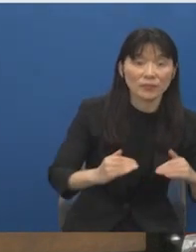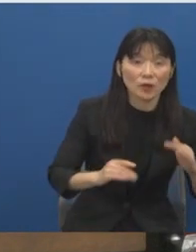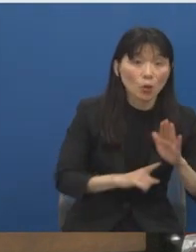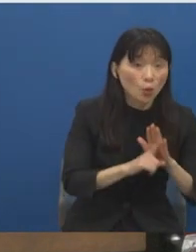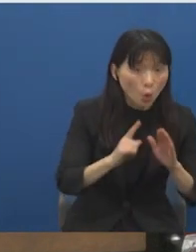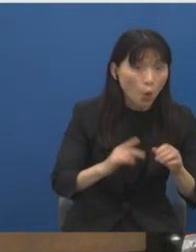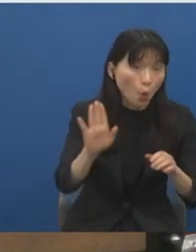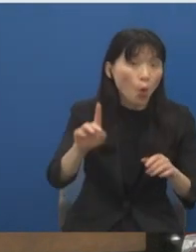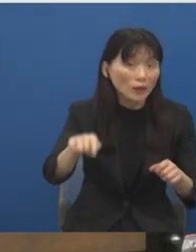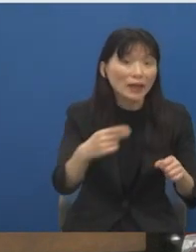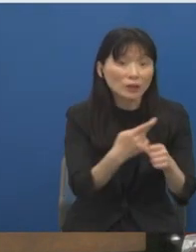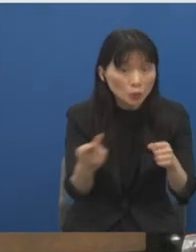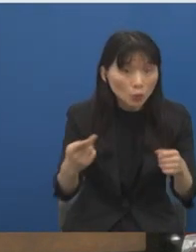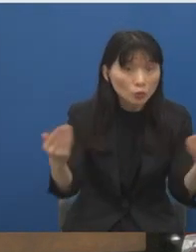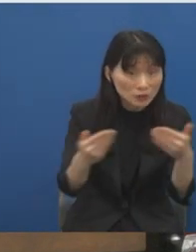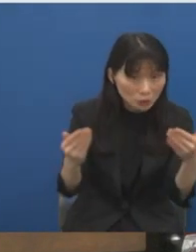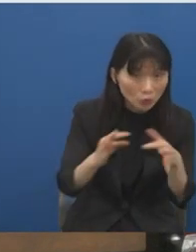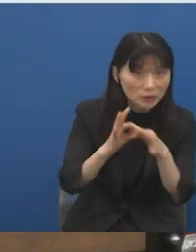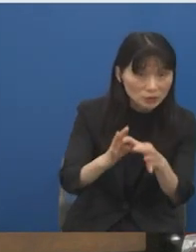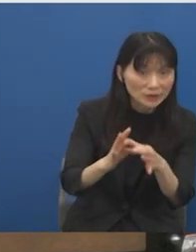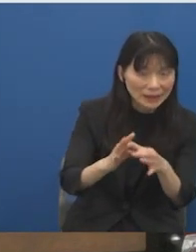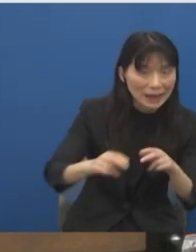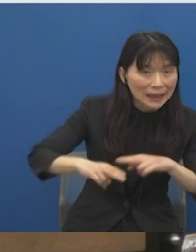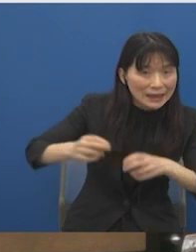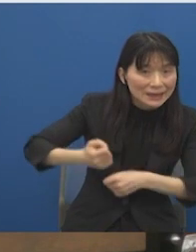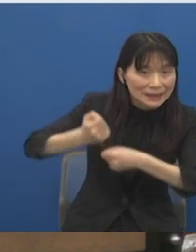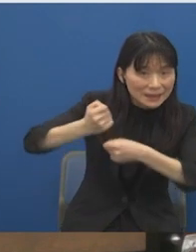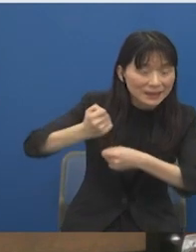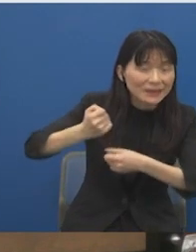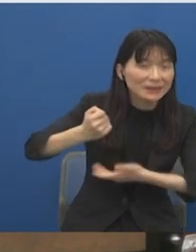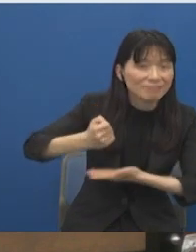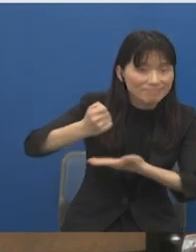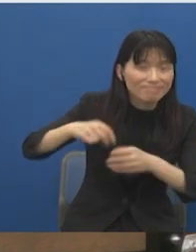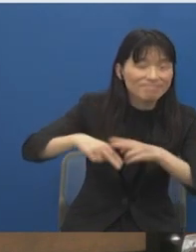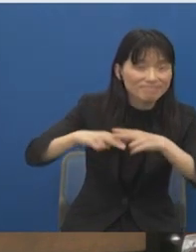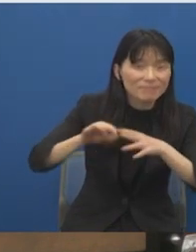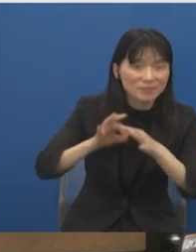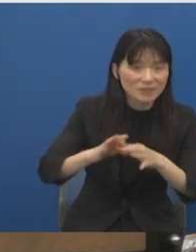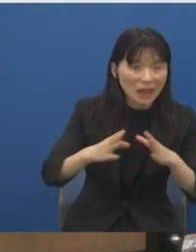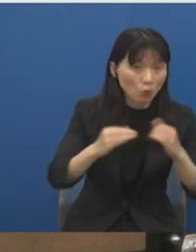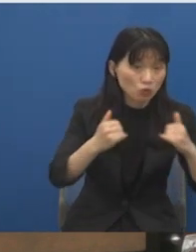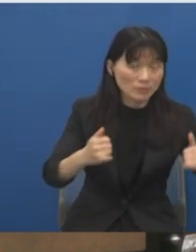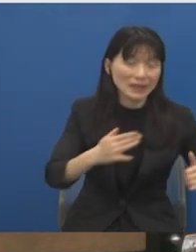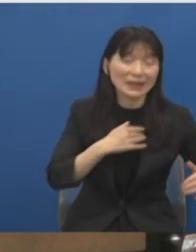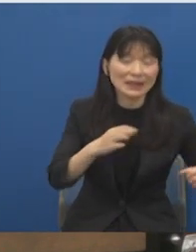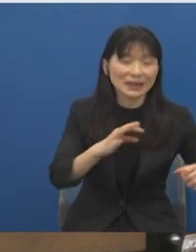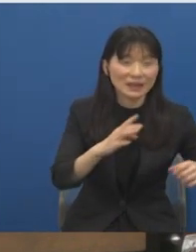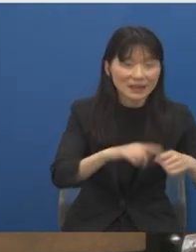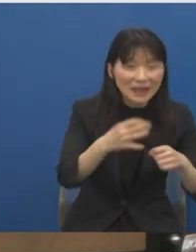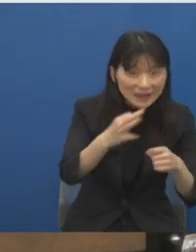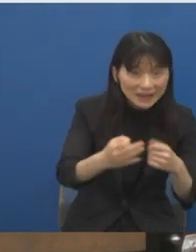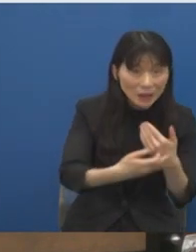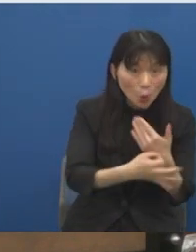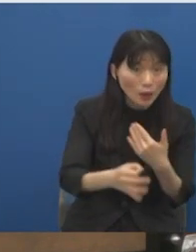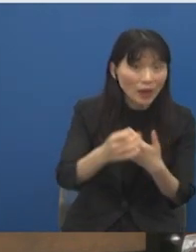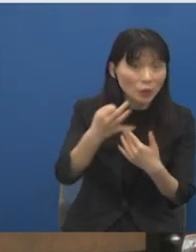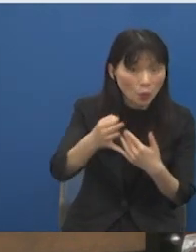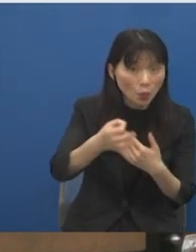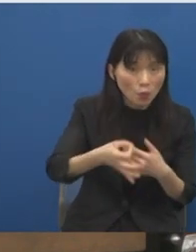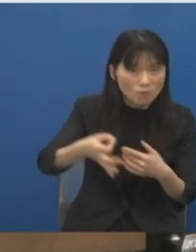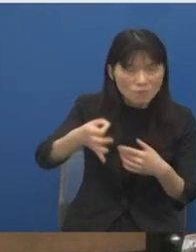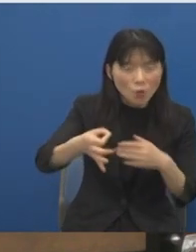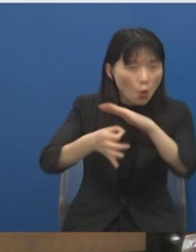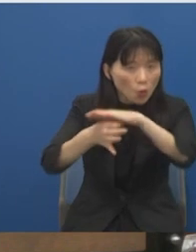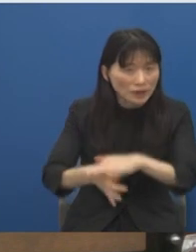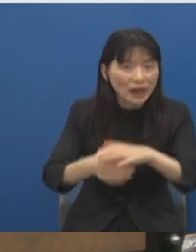業推進のための基金積立金等についてであります。まず国民健康保険料引き上げ抑制への